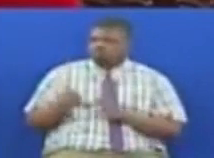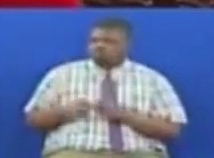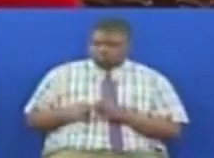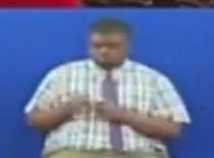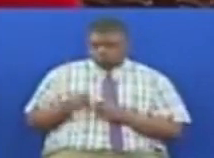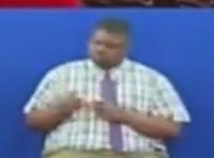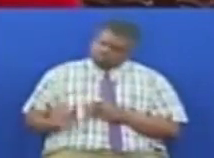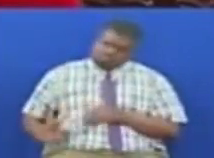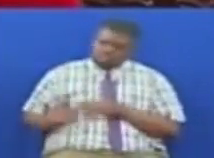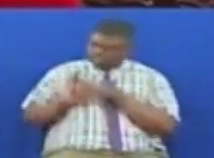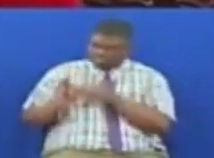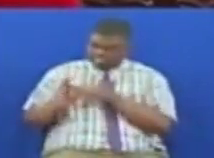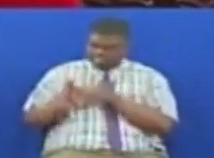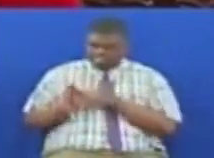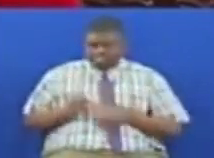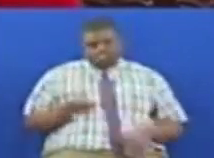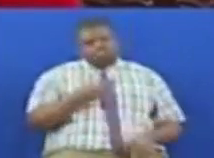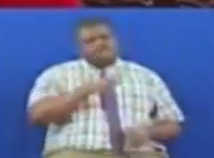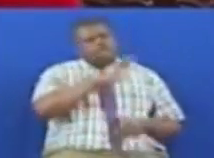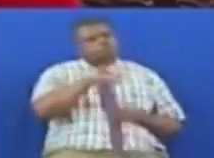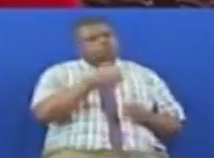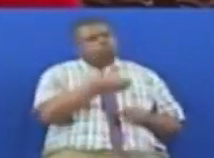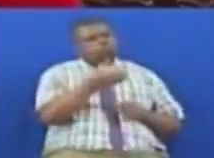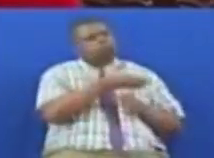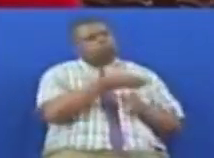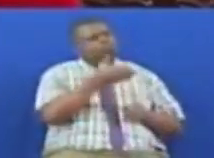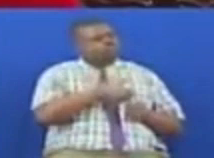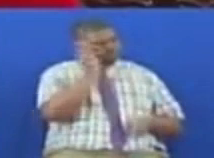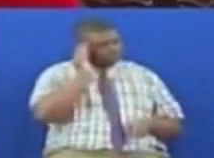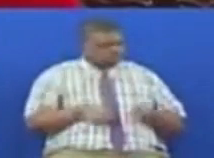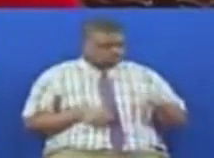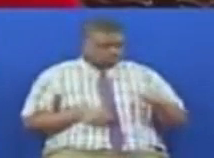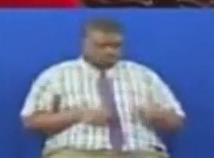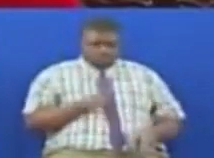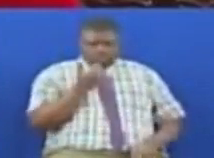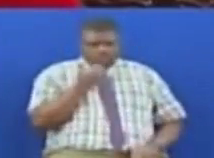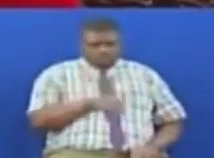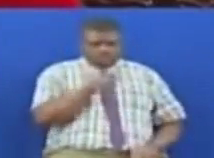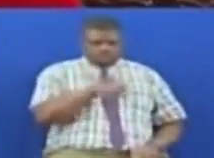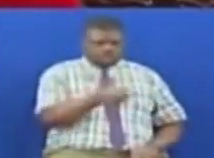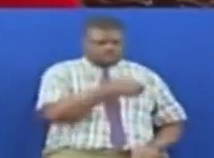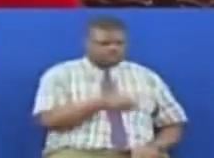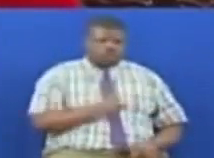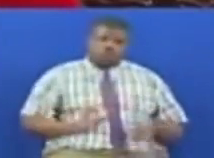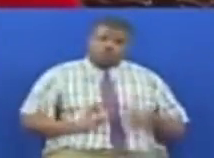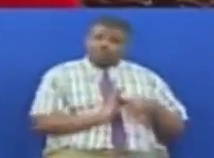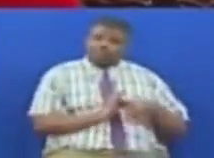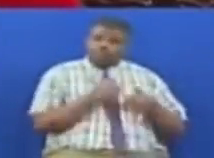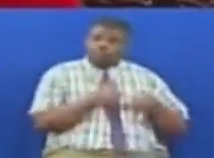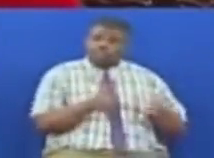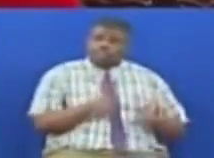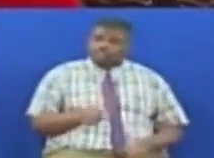mashauri yote ya madai mahakamani yanayohusu serikali, ni muhimu kwa wadaiwa kuhusishwa wao wenyewe na si kutenda makosa